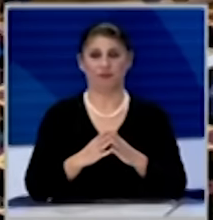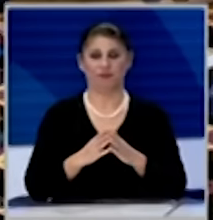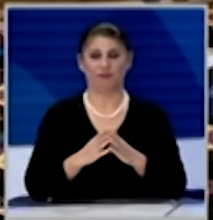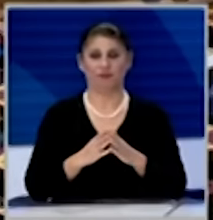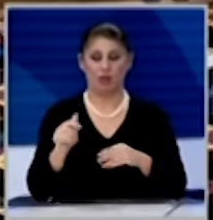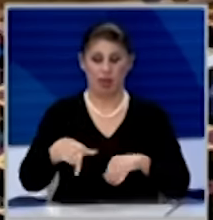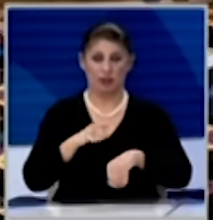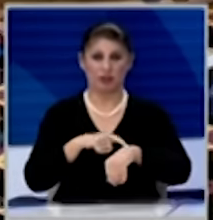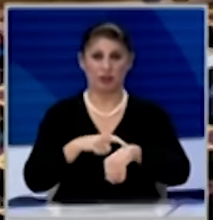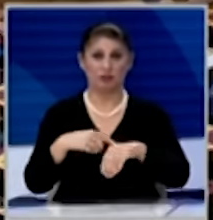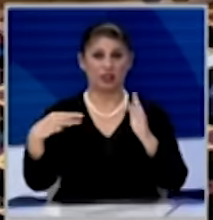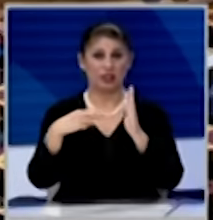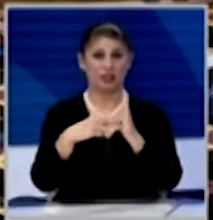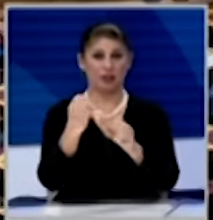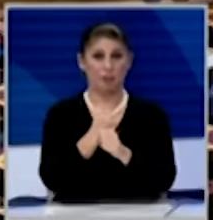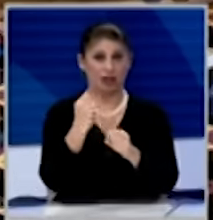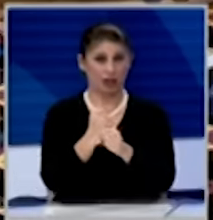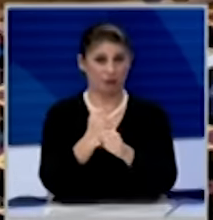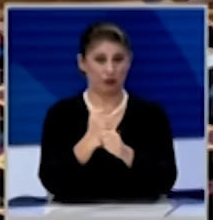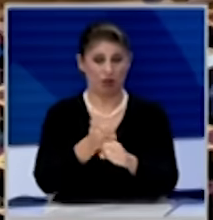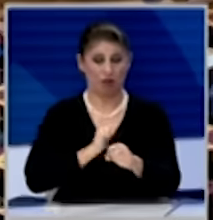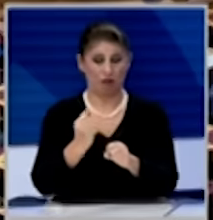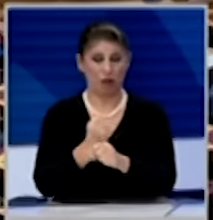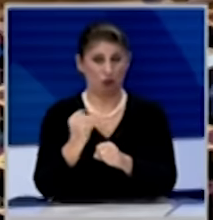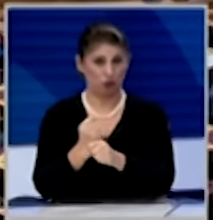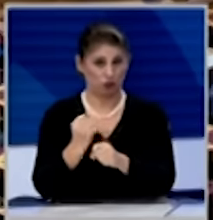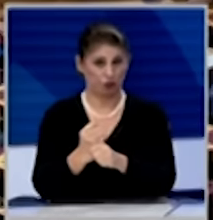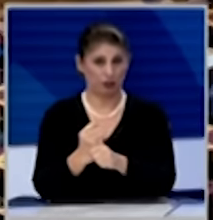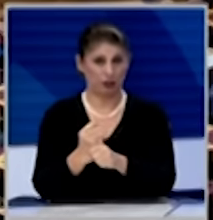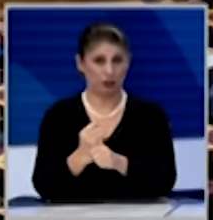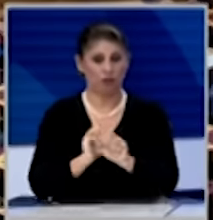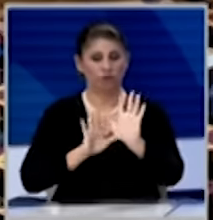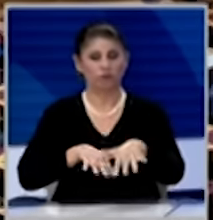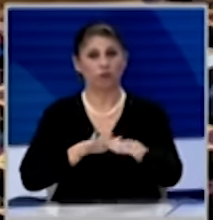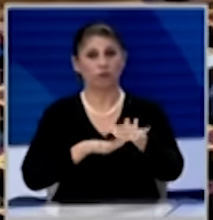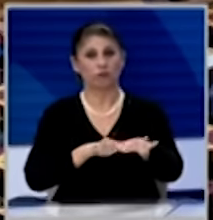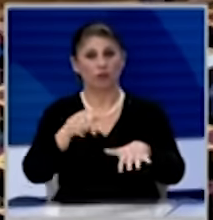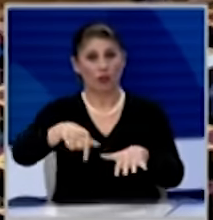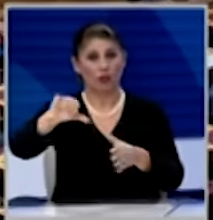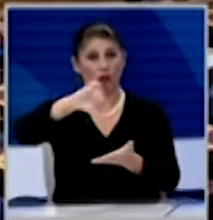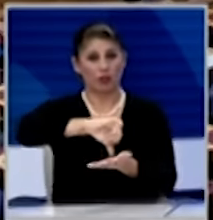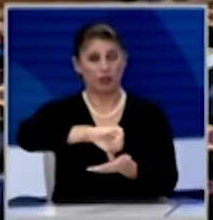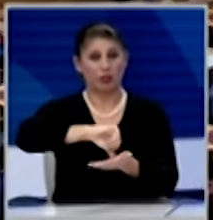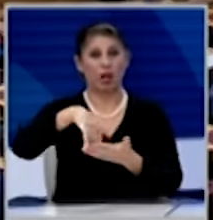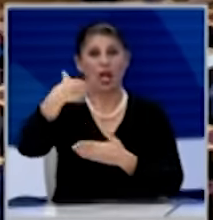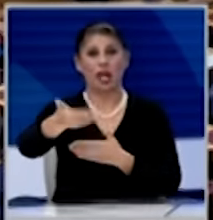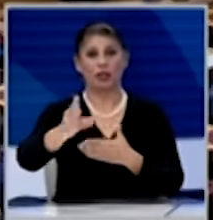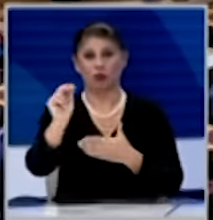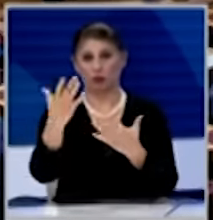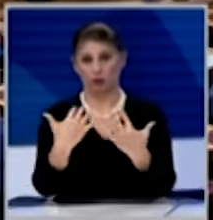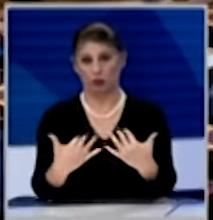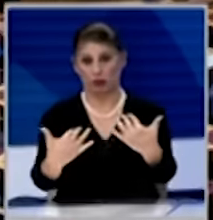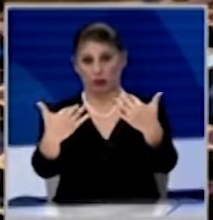και αυτή την ώρα χιλιάδες επαγγελματίες και αυτοαπασχολούμενοι διαδηλώνουν εδώ στην αθήνα έξω από τη